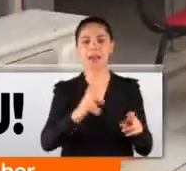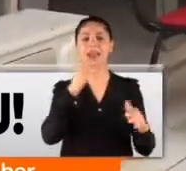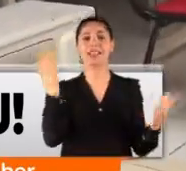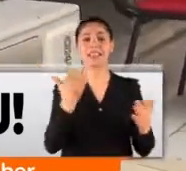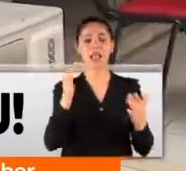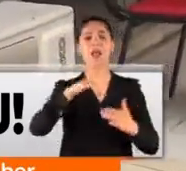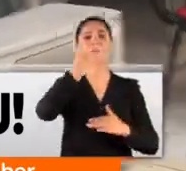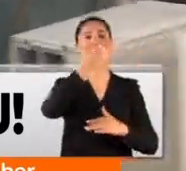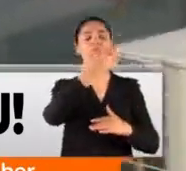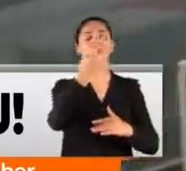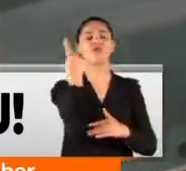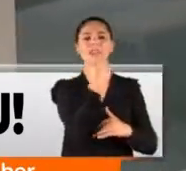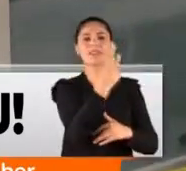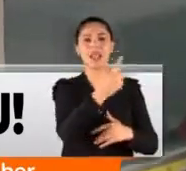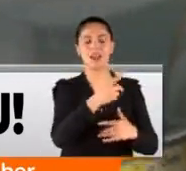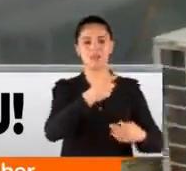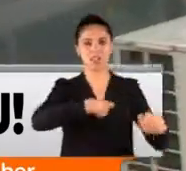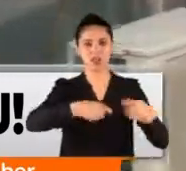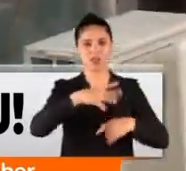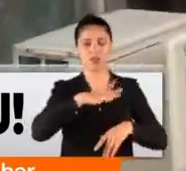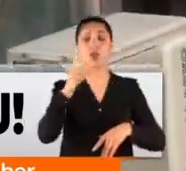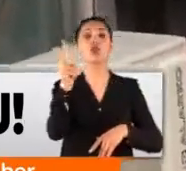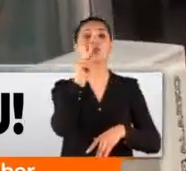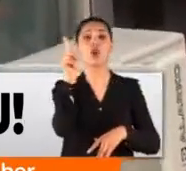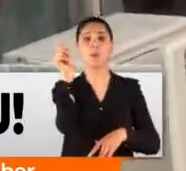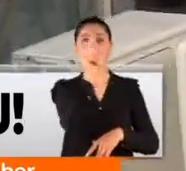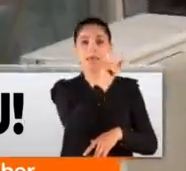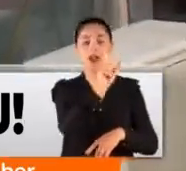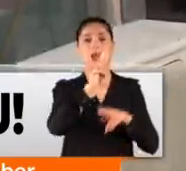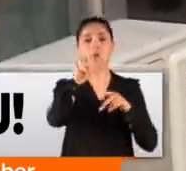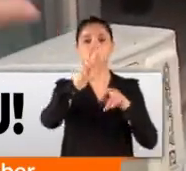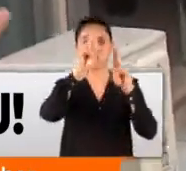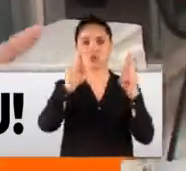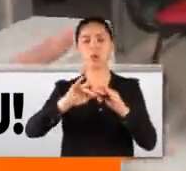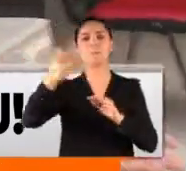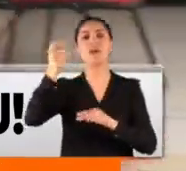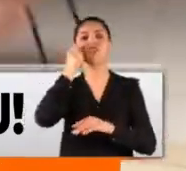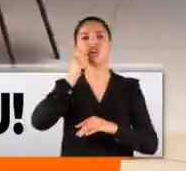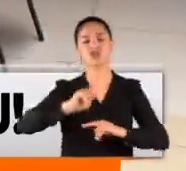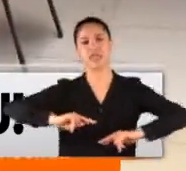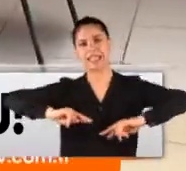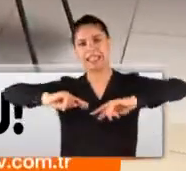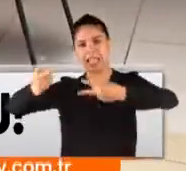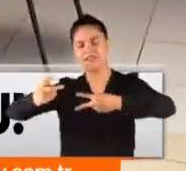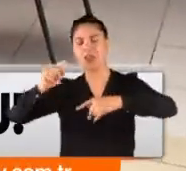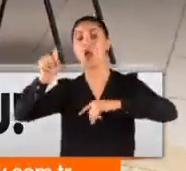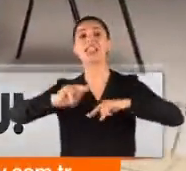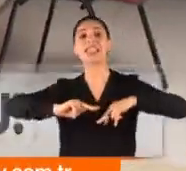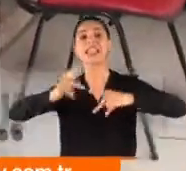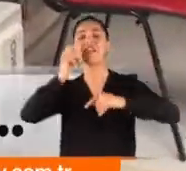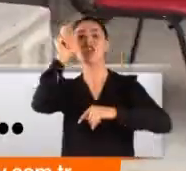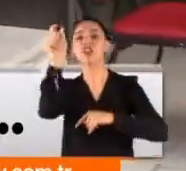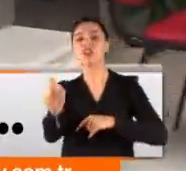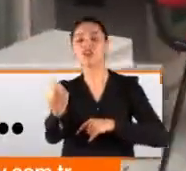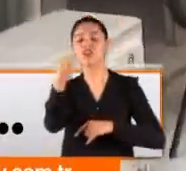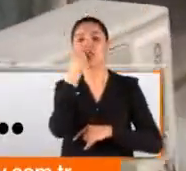başkası tarafından işletiliyordu. Ancak son bir ayda işte bu dükkanı başka biri devraldı. Ama devralan kişi